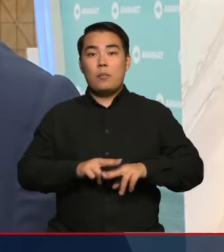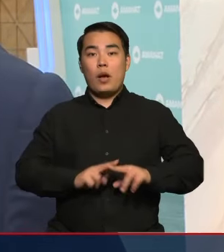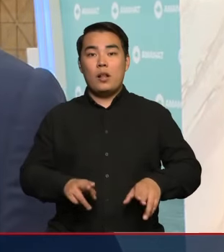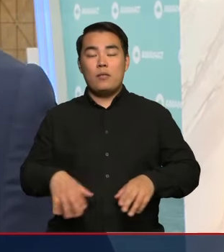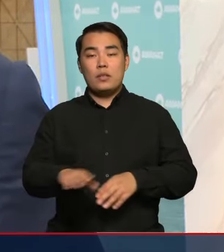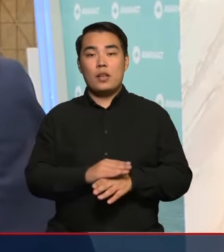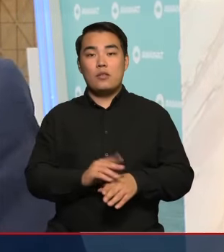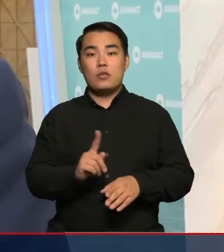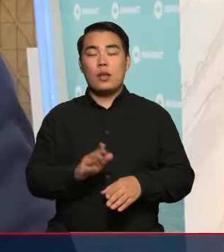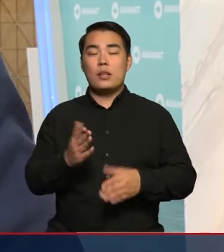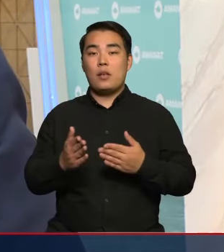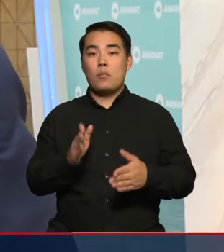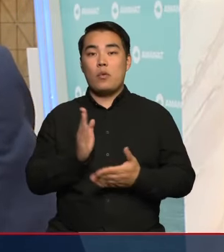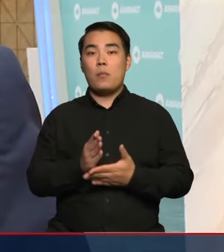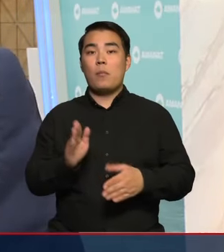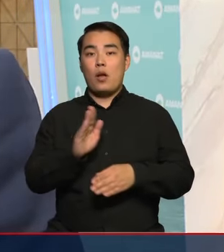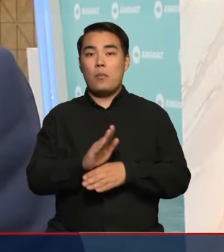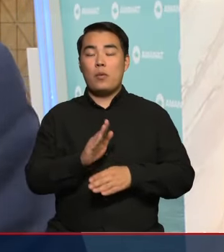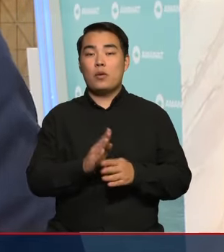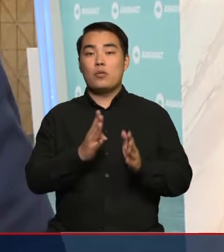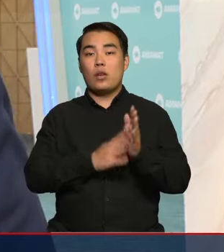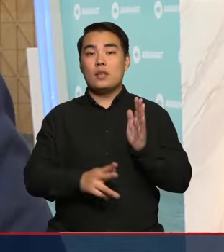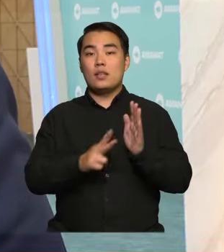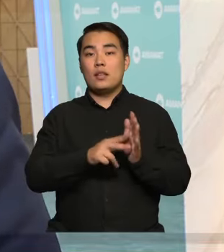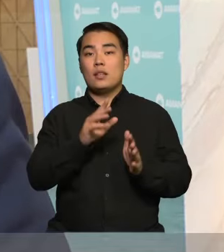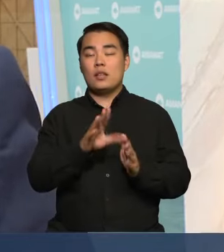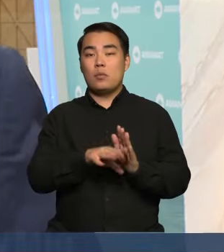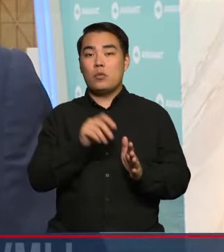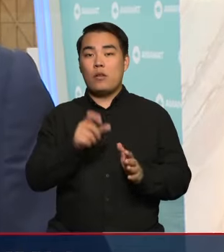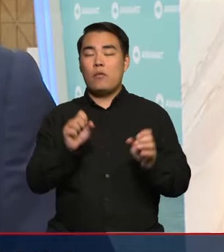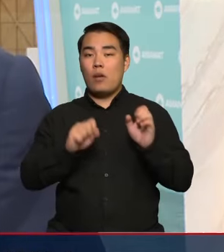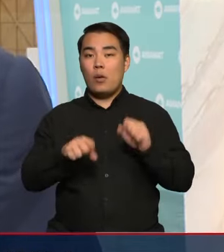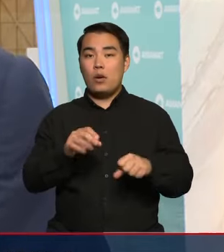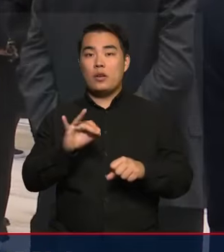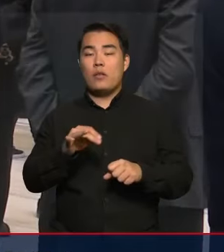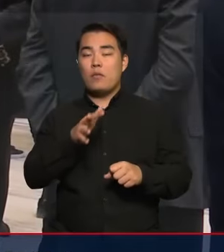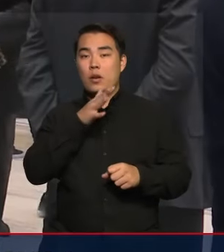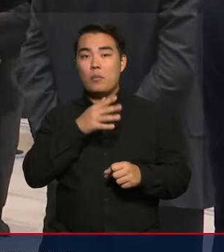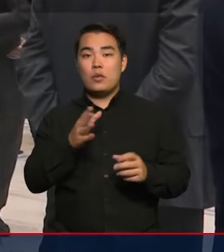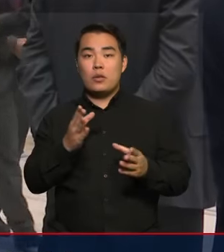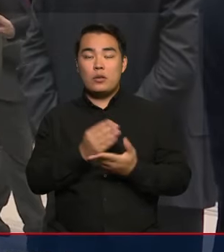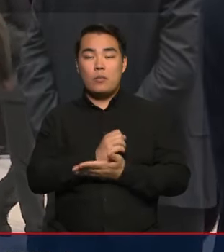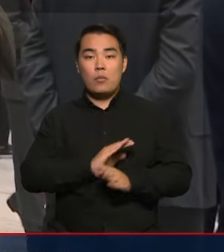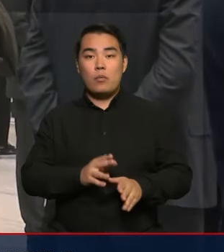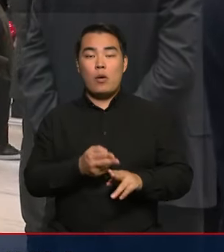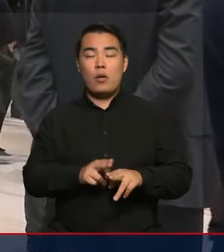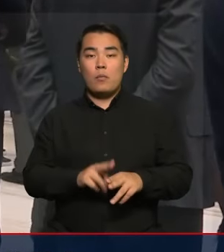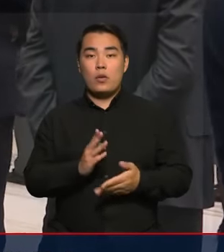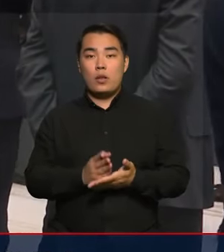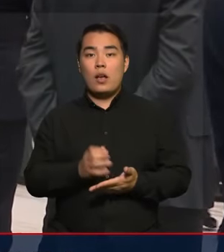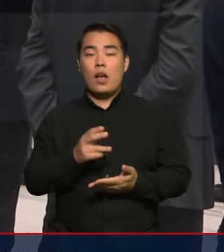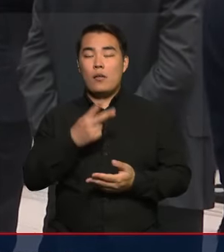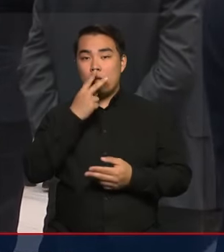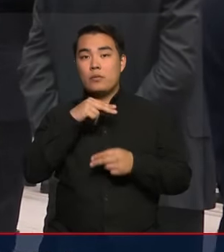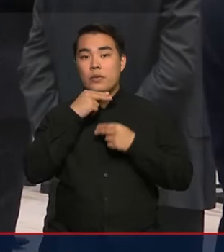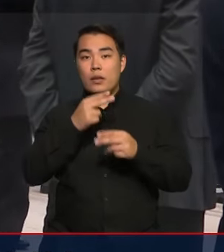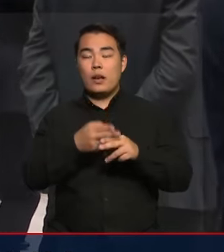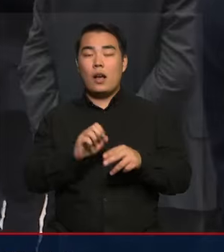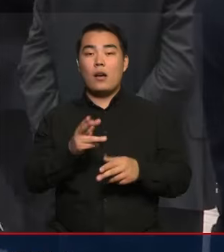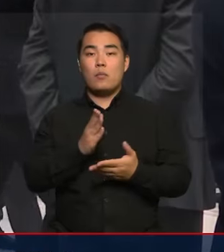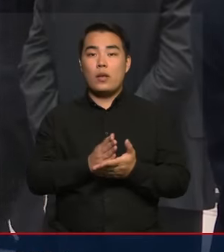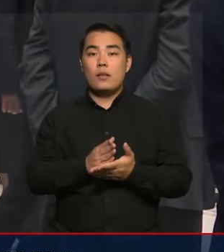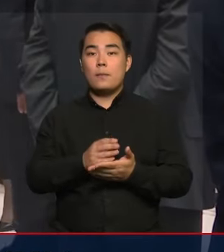мәжіліске кеп тірей беретін болса, ол 98 депутаттың мүмкіндігі де шамасы да жетпейді оны реттеуге. Біз қалай қадағалаймыз, біз оларға қалай баға береміз, олар бізге